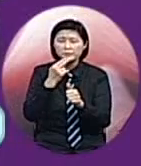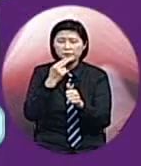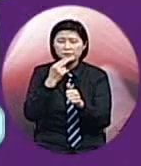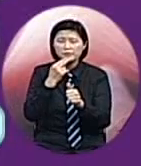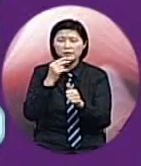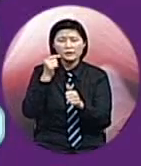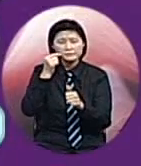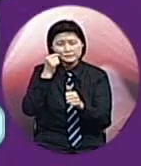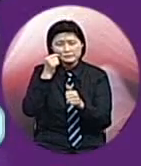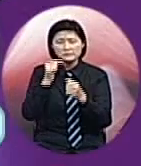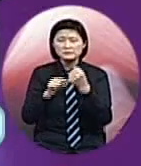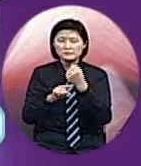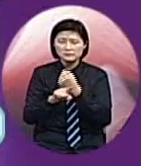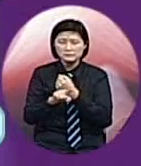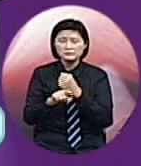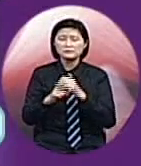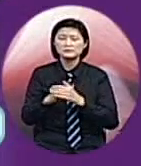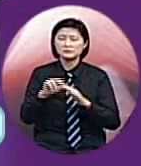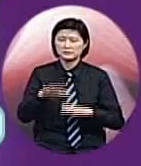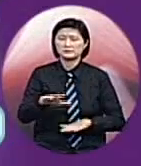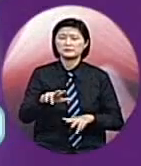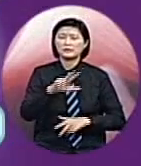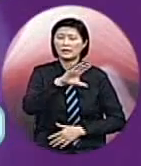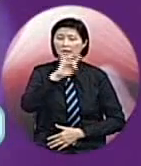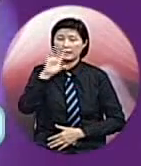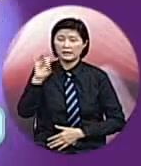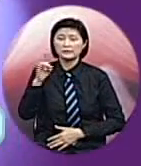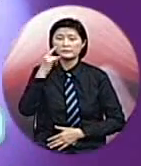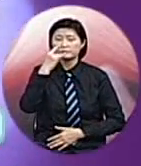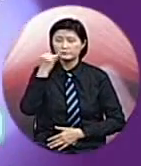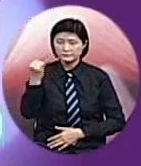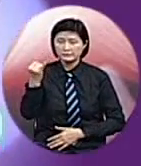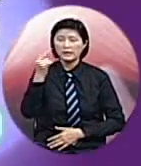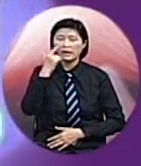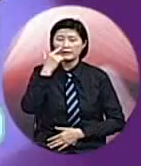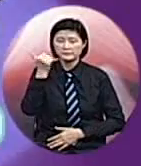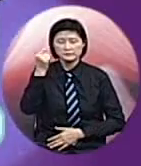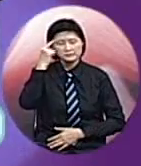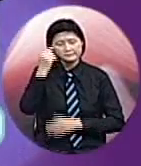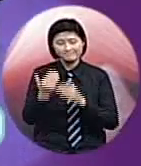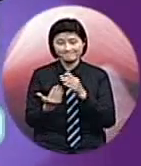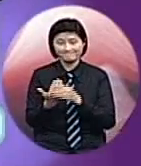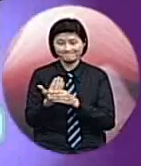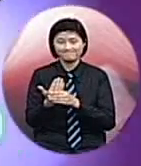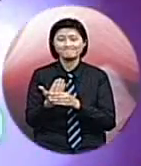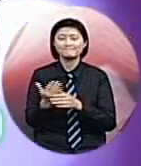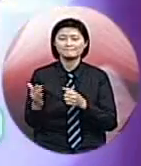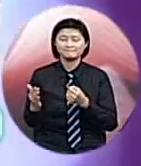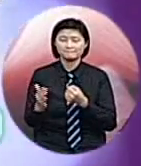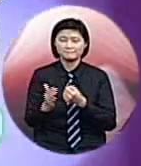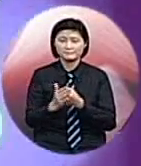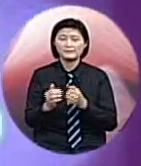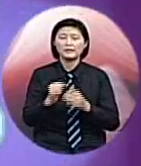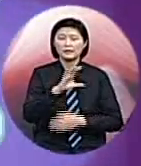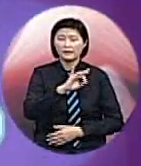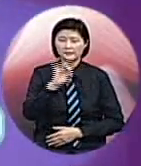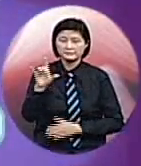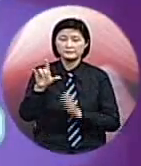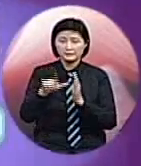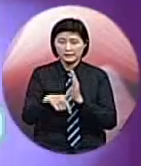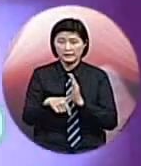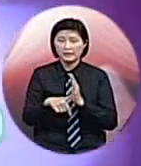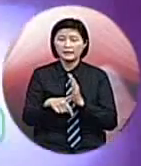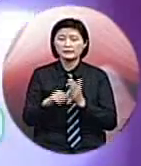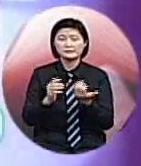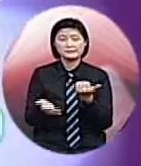이런 생각이 나고 네. 지금도 가끔 어머니, 아버님 생각이 납니다. 네. 예, 때에 따라서는 그럴 때마다 산들